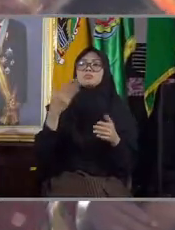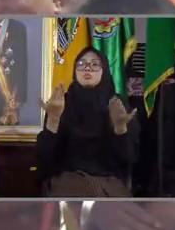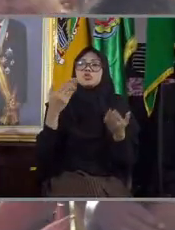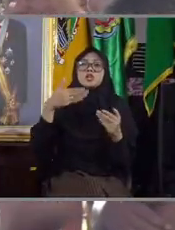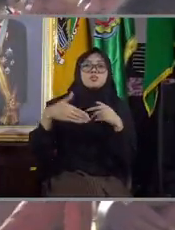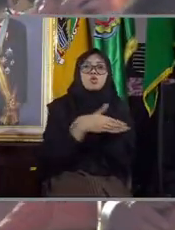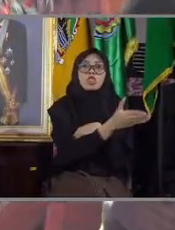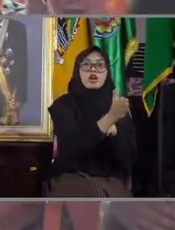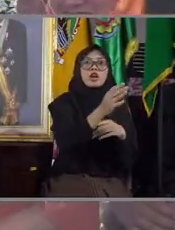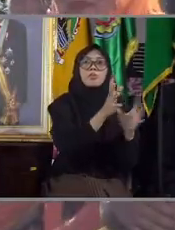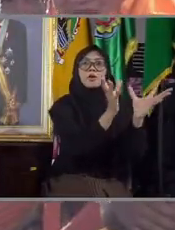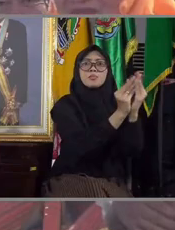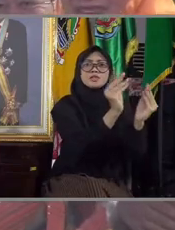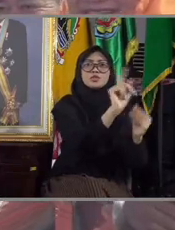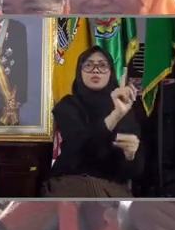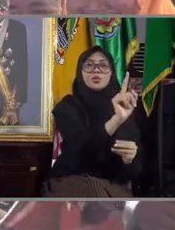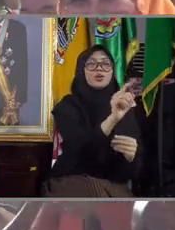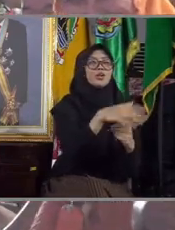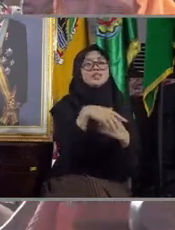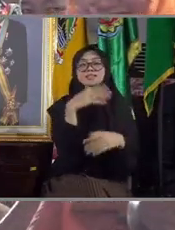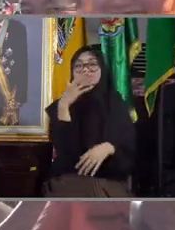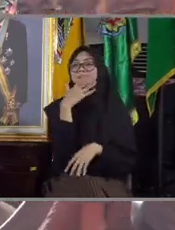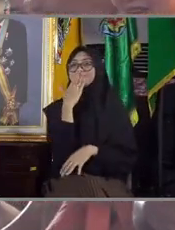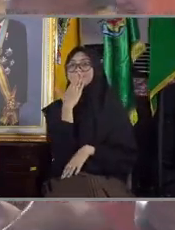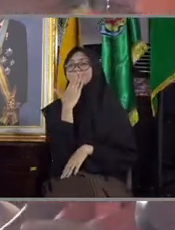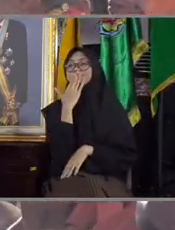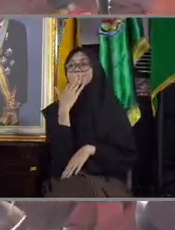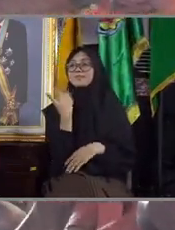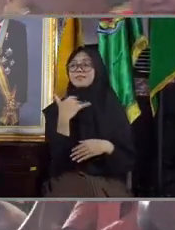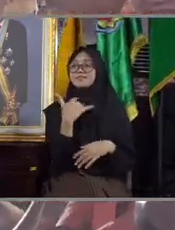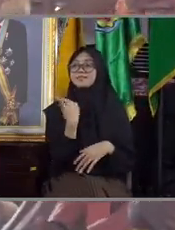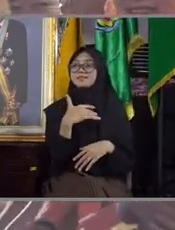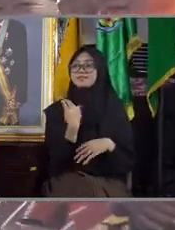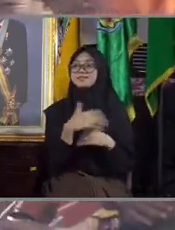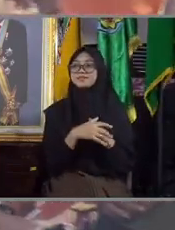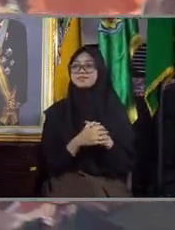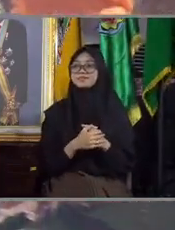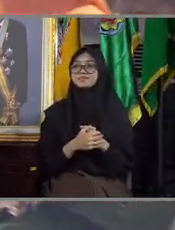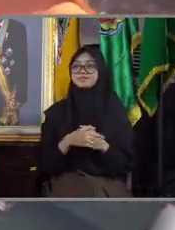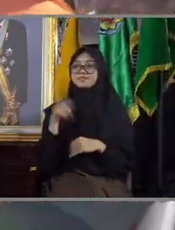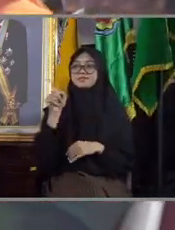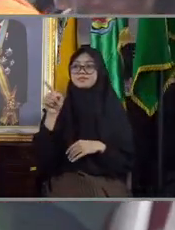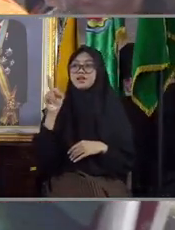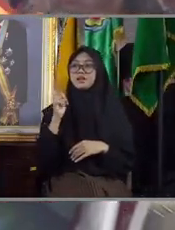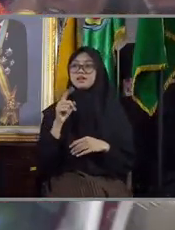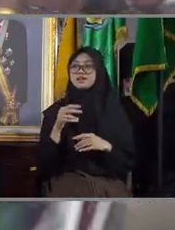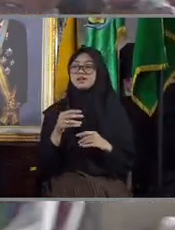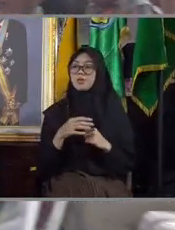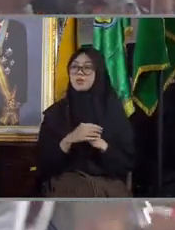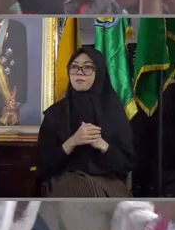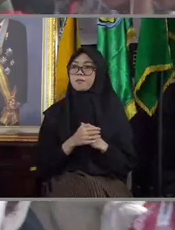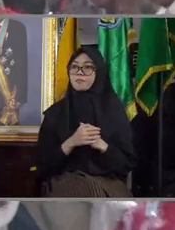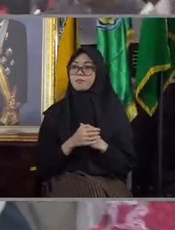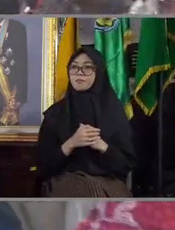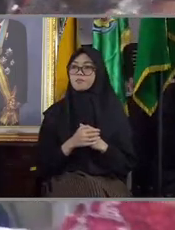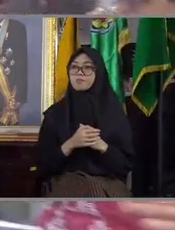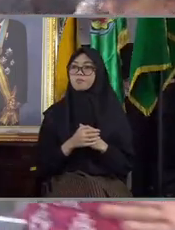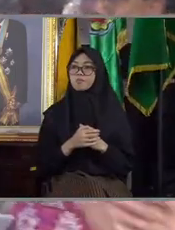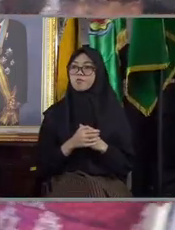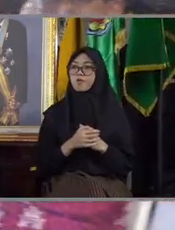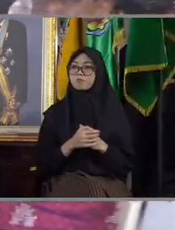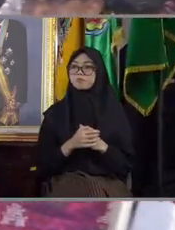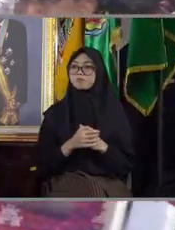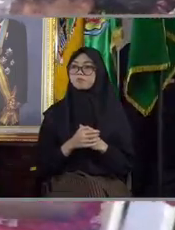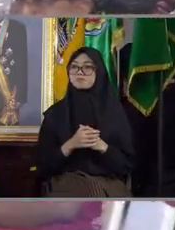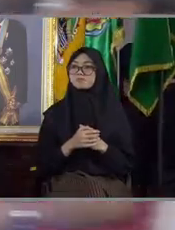Pak, geblasuk. Oke tapi nggak apa-apa. Ini dari Demak, ada belimbingnya Pak?